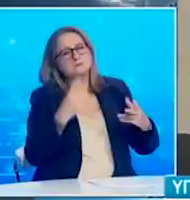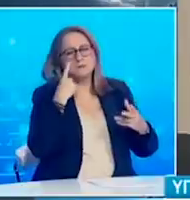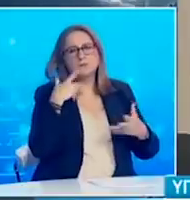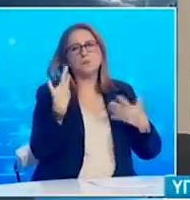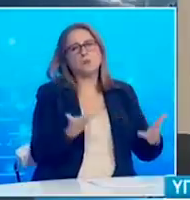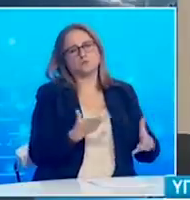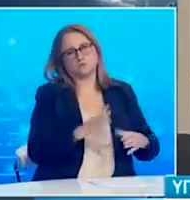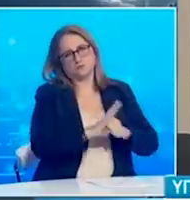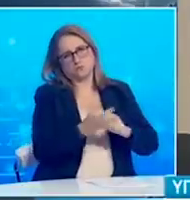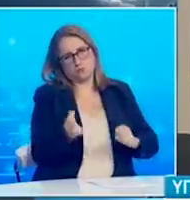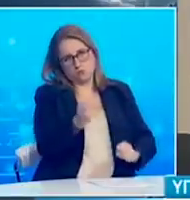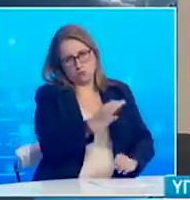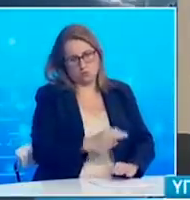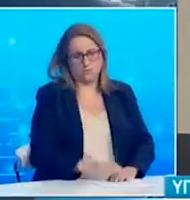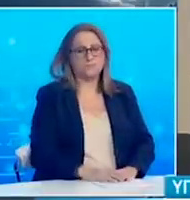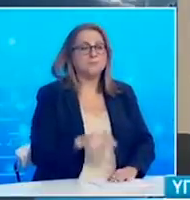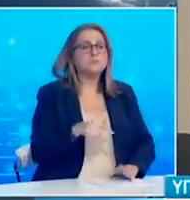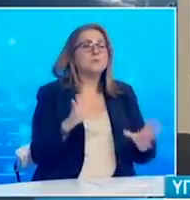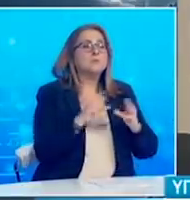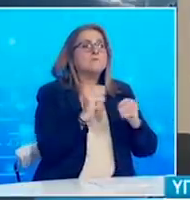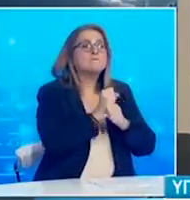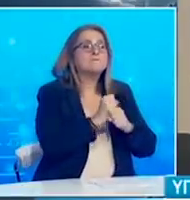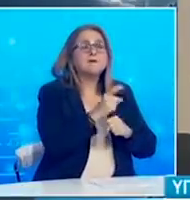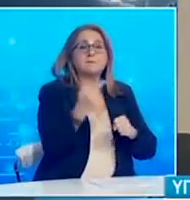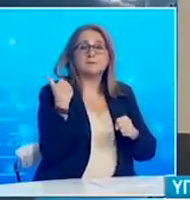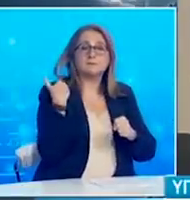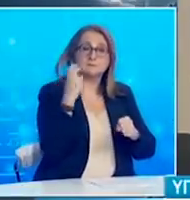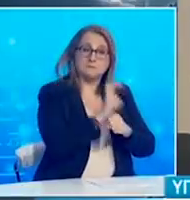του κορονοϊού. Σε ό,τι αφορά τα φάρμακα,